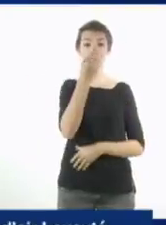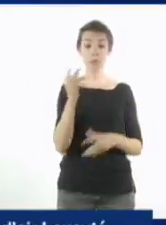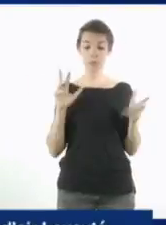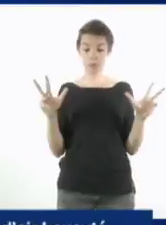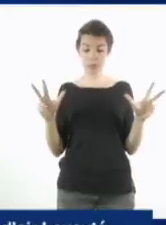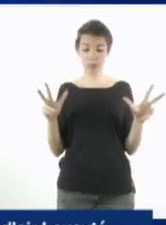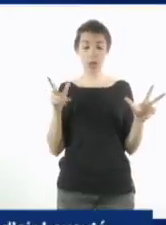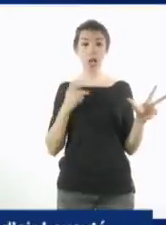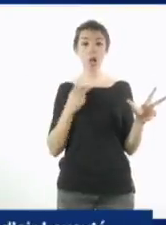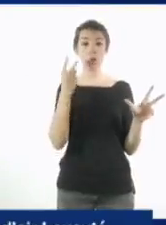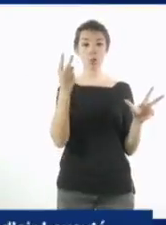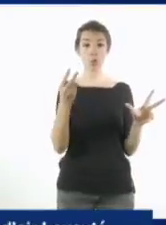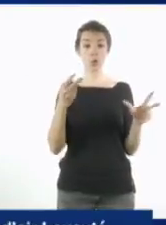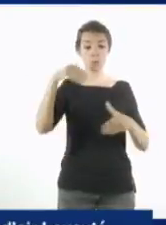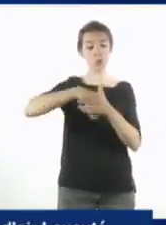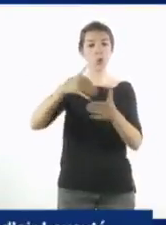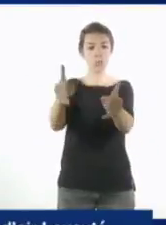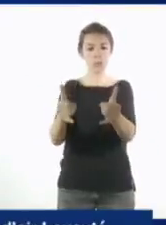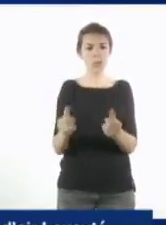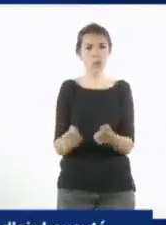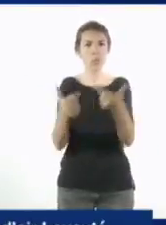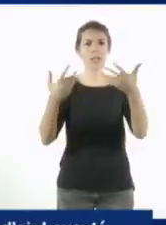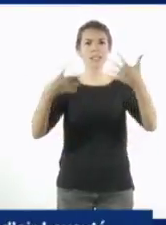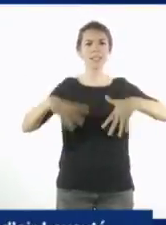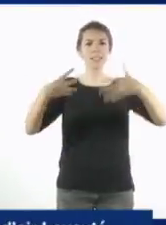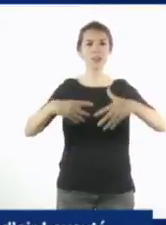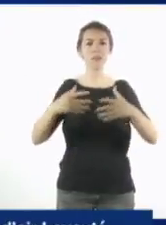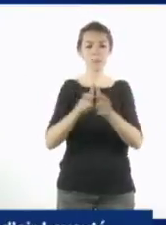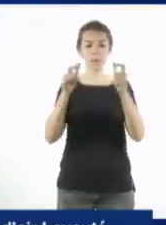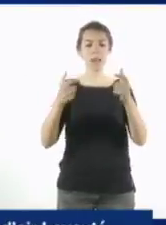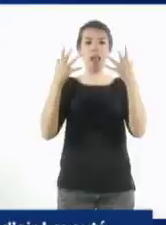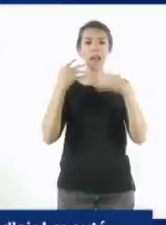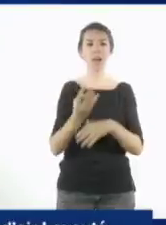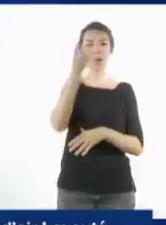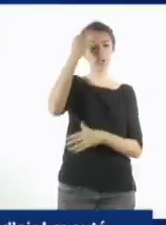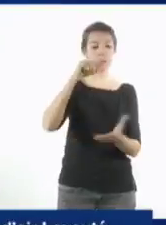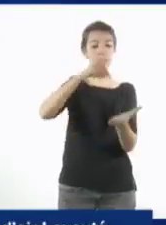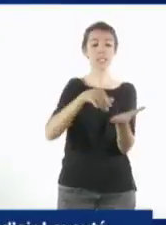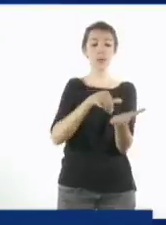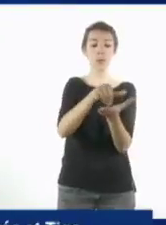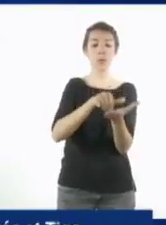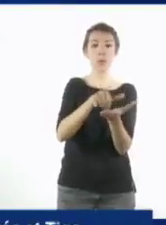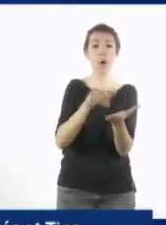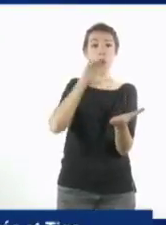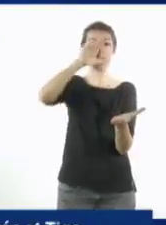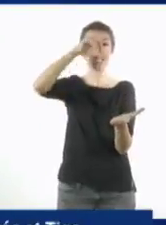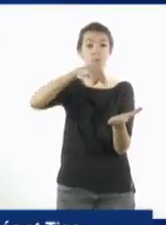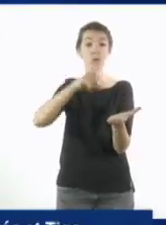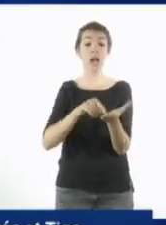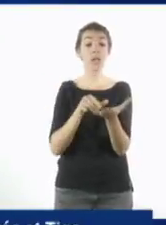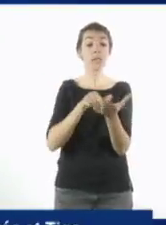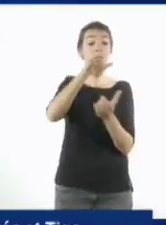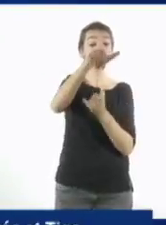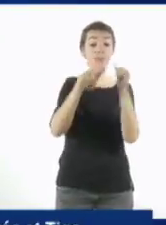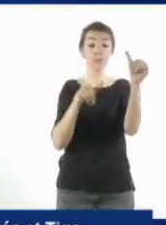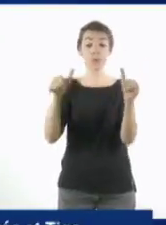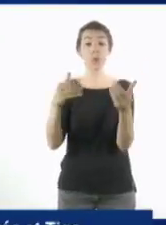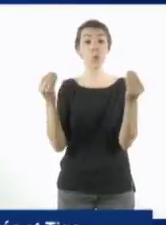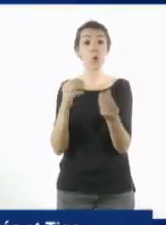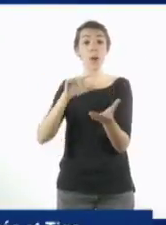Voici les deux twin hauteurs de 19 places d'air loyauté. Ils assurent depuis Wanaham à Lifou les vols à destination de